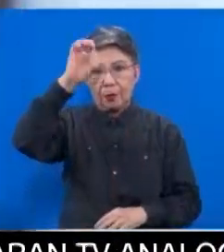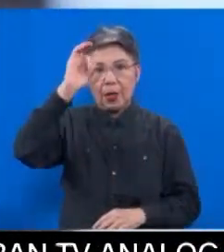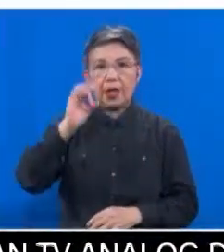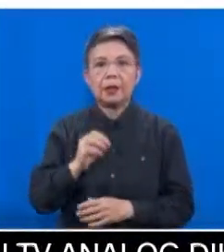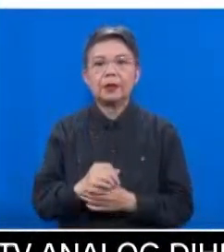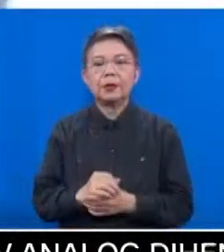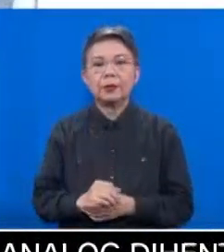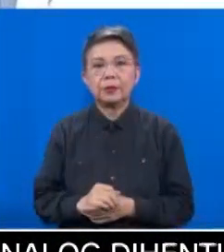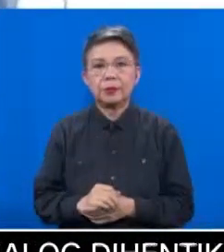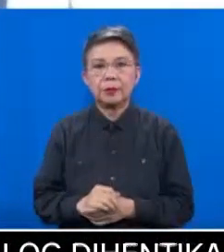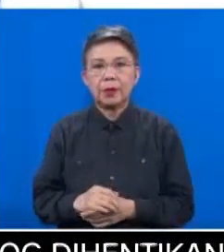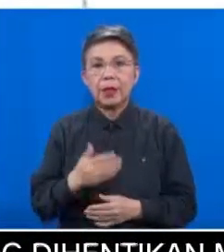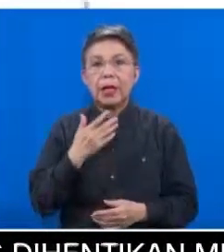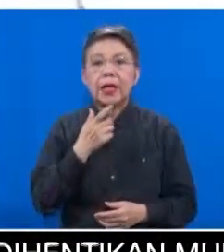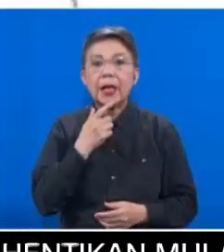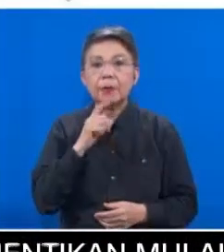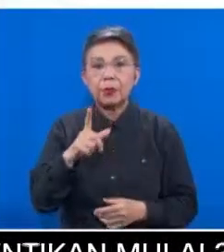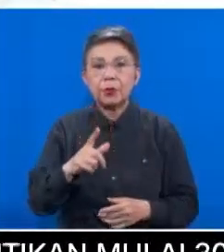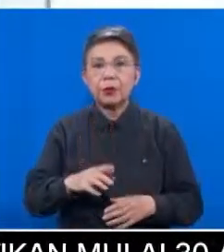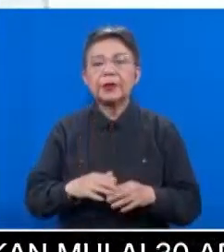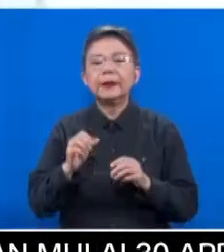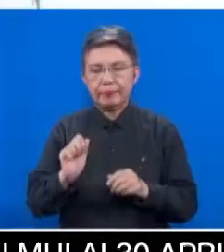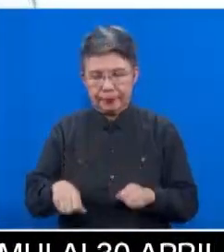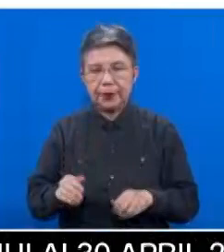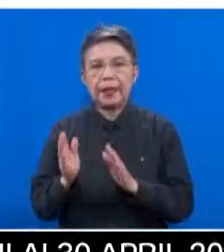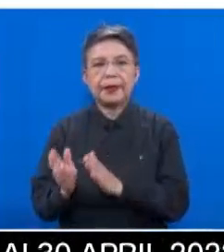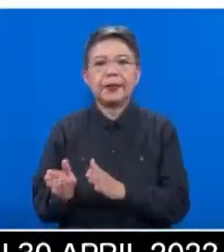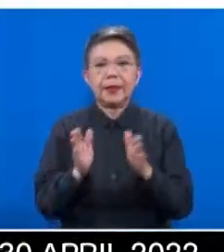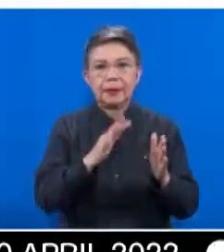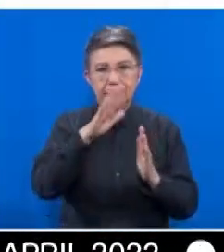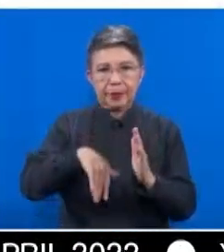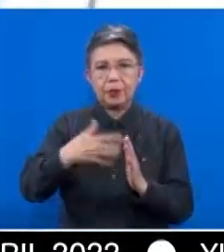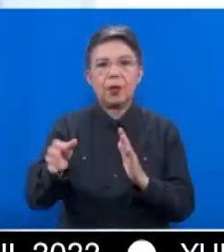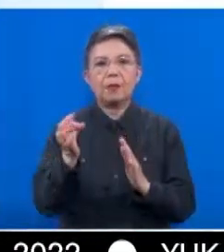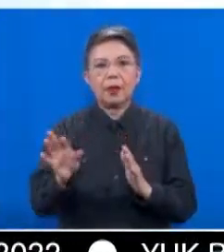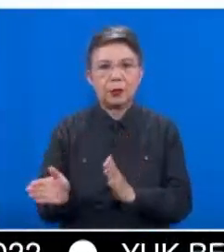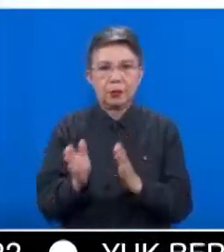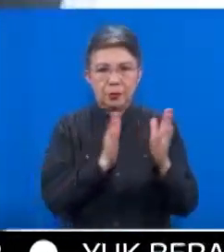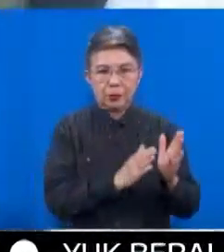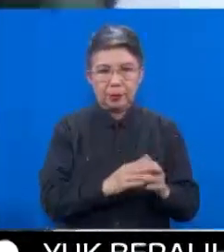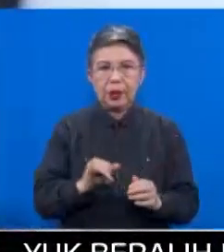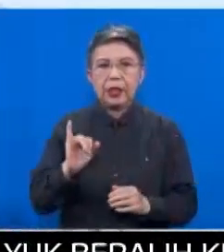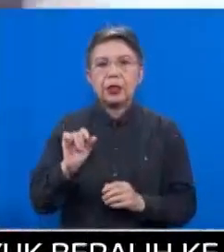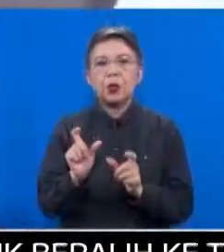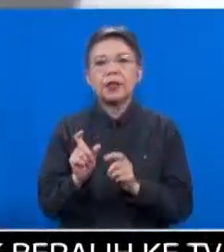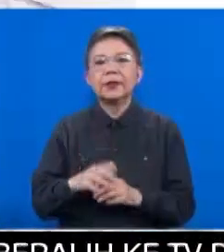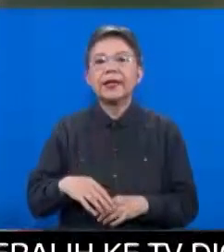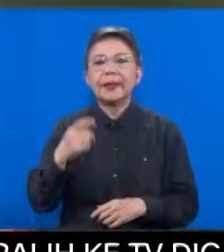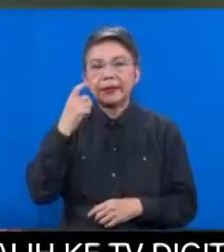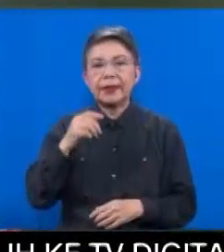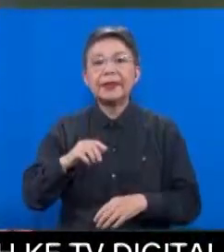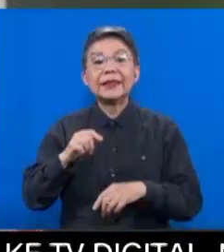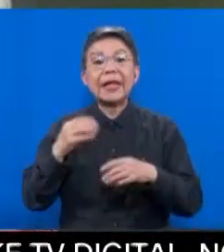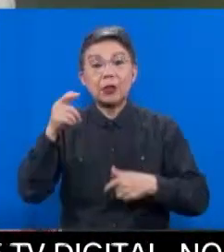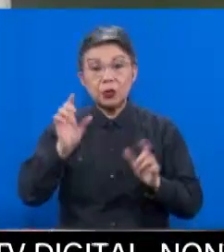mengatakan pemeriksaan kedua terlapor akan dijadwalkan ulang secepatnya. Keduanya yakni Iko Uwais dan sang kakak saat ini berstatus saksi. Kita